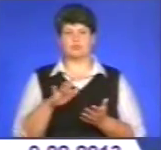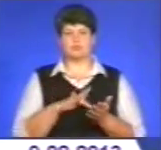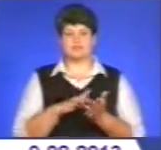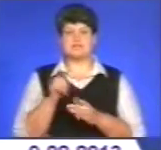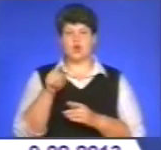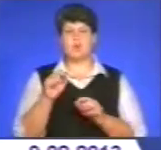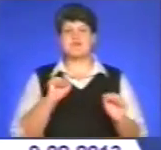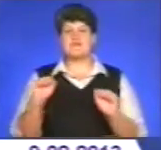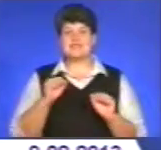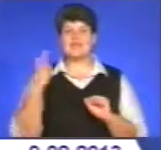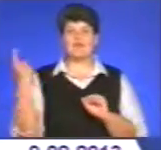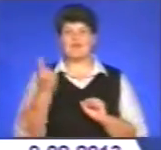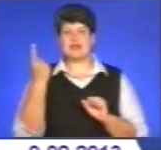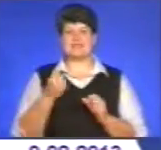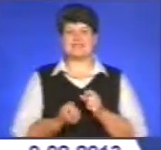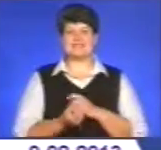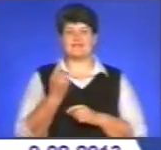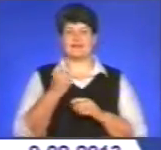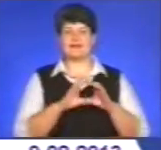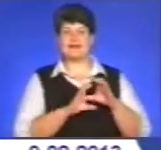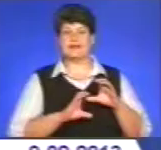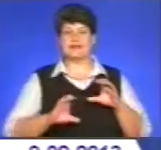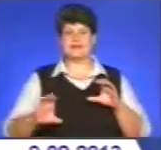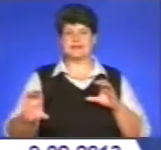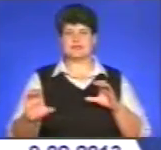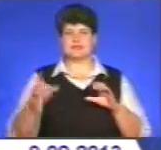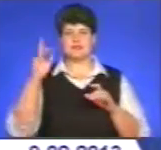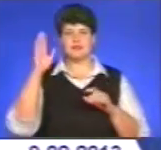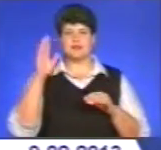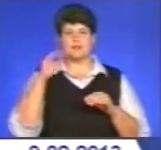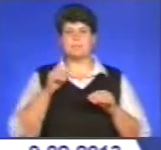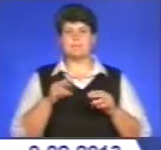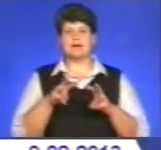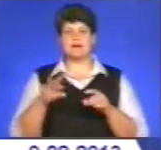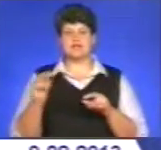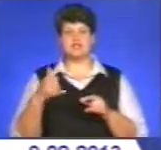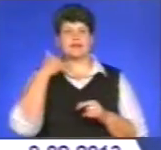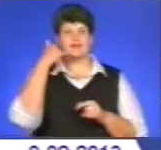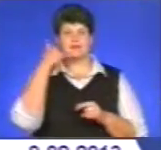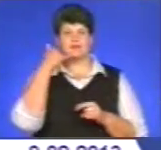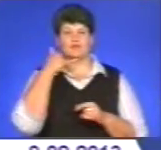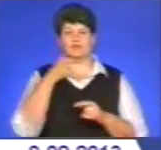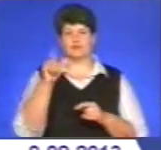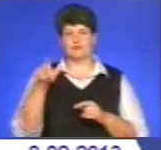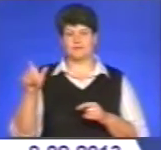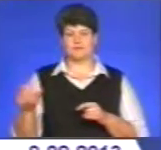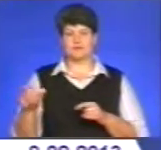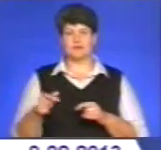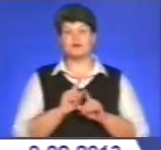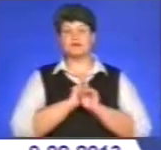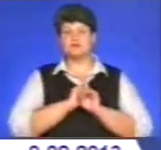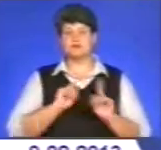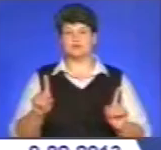його правління вперше з'явилися каналізаційні мережі у місті і телефони у помешканнях городян. Визначною була і